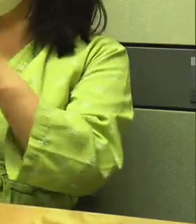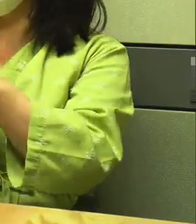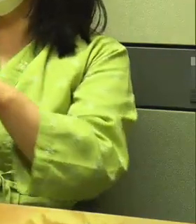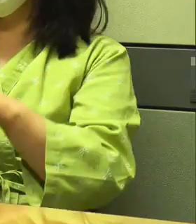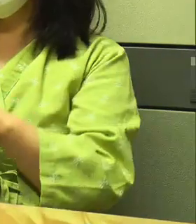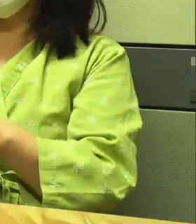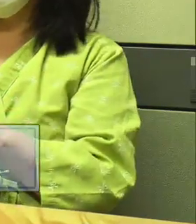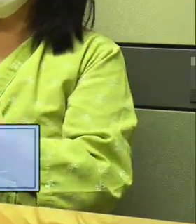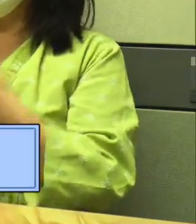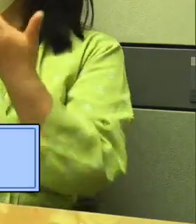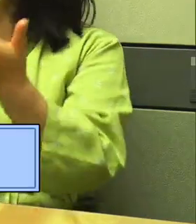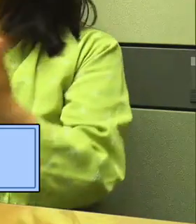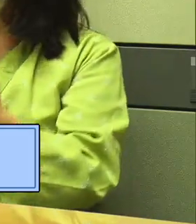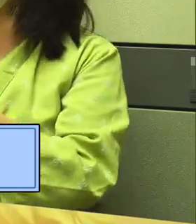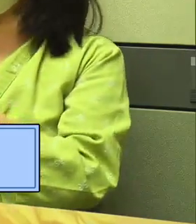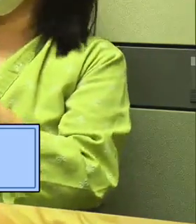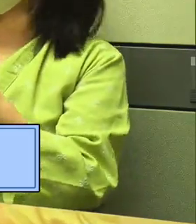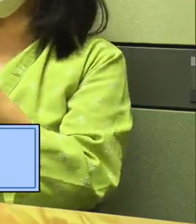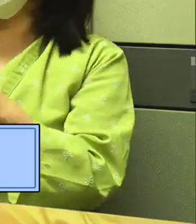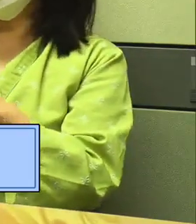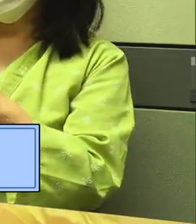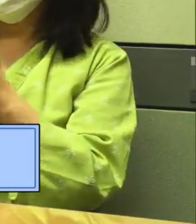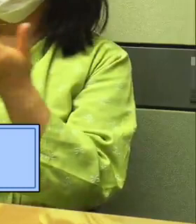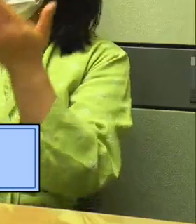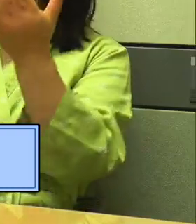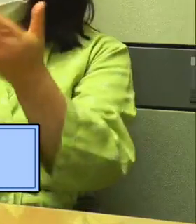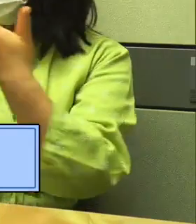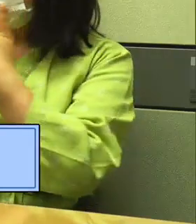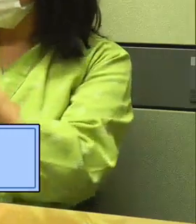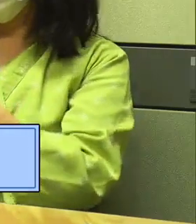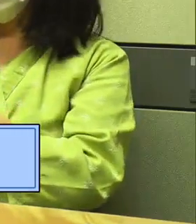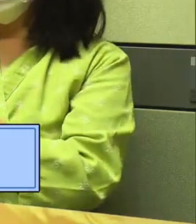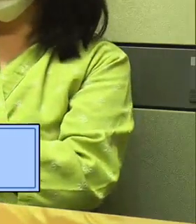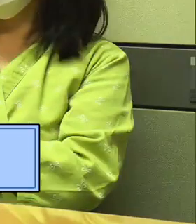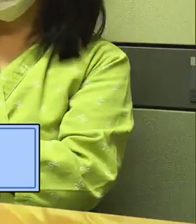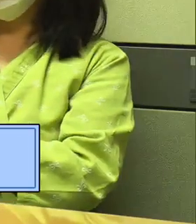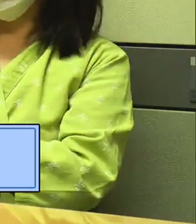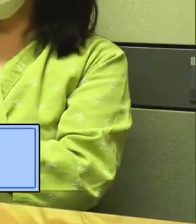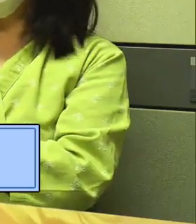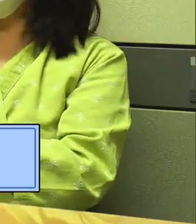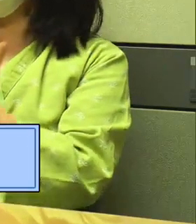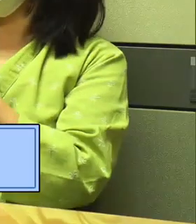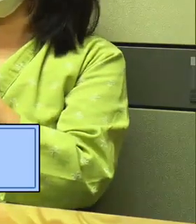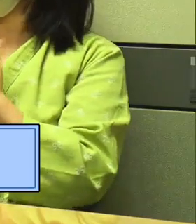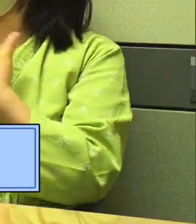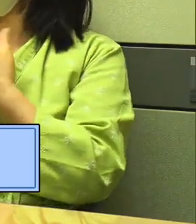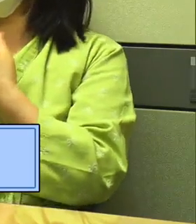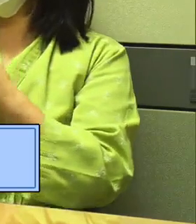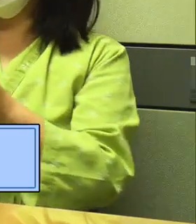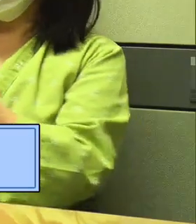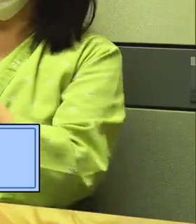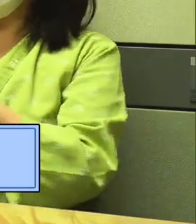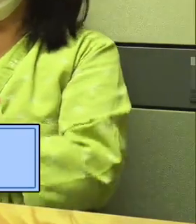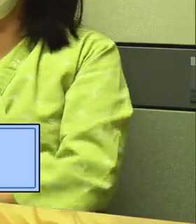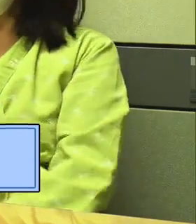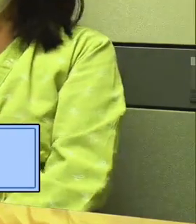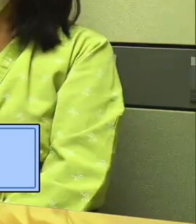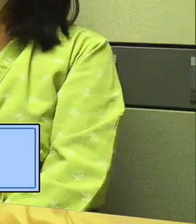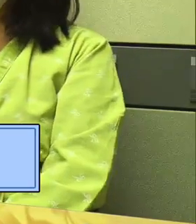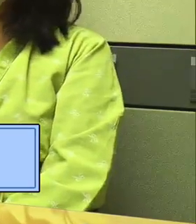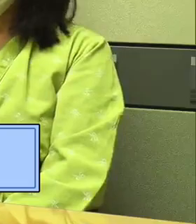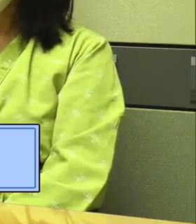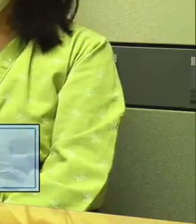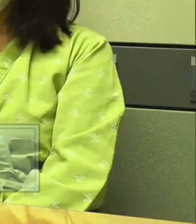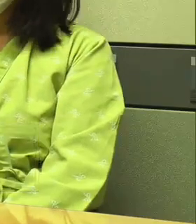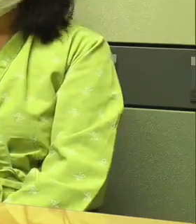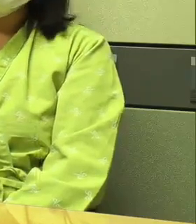농아인들 만나서 언니가 다 통역해주고 그래서 그런 것들로 예전에 미워했던 마음이 다